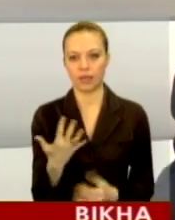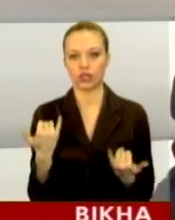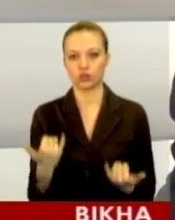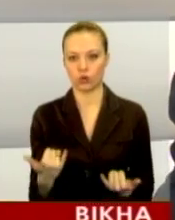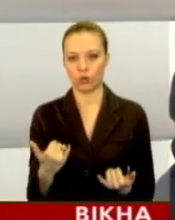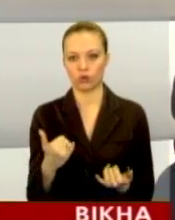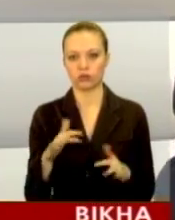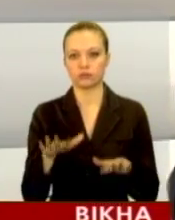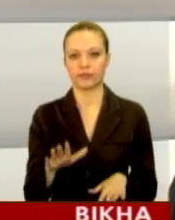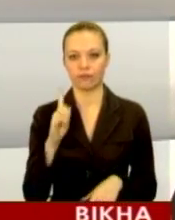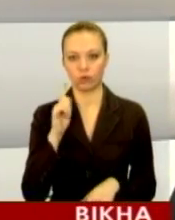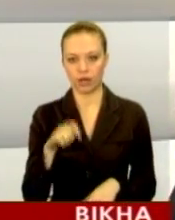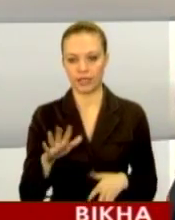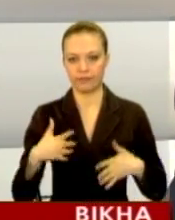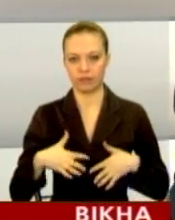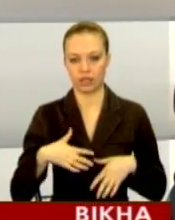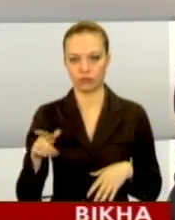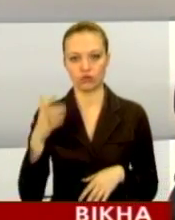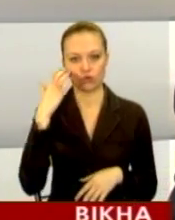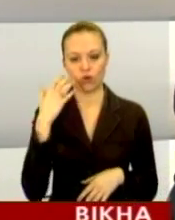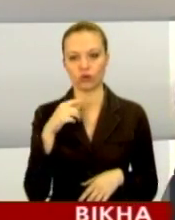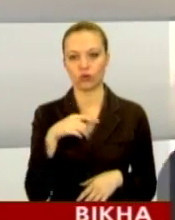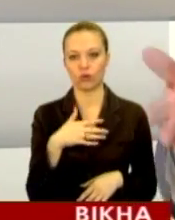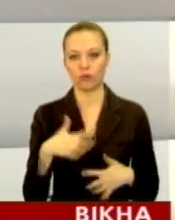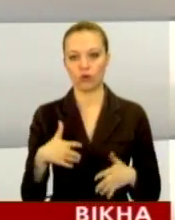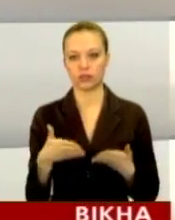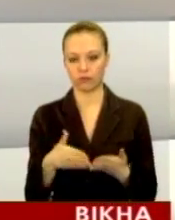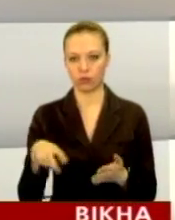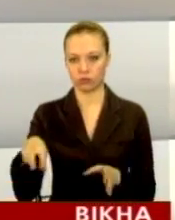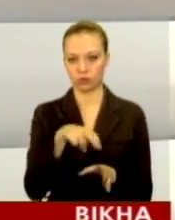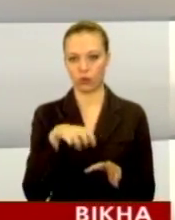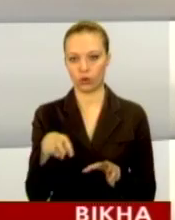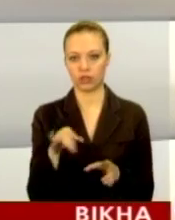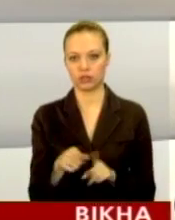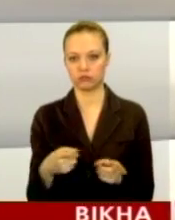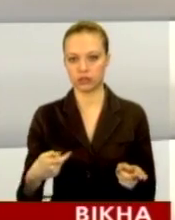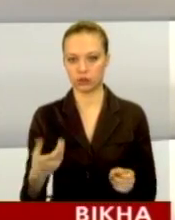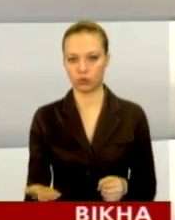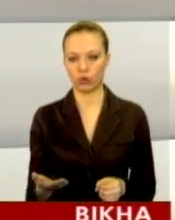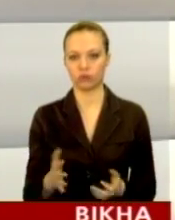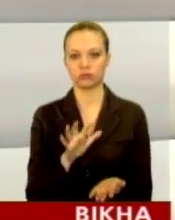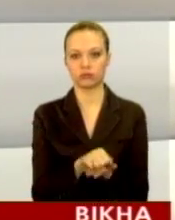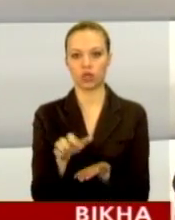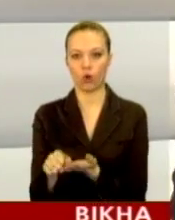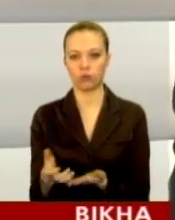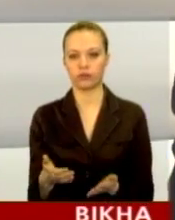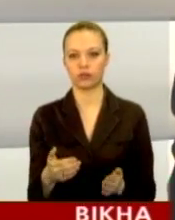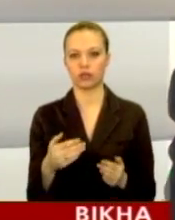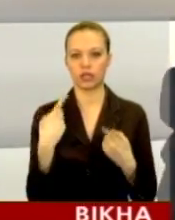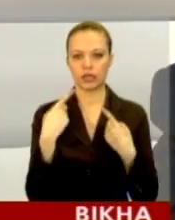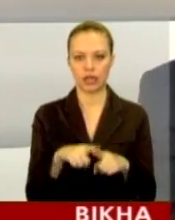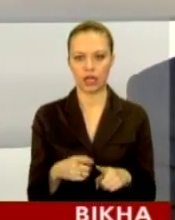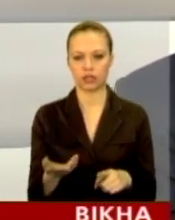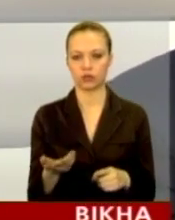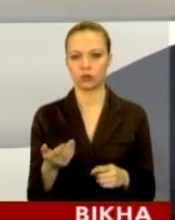сьогодні дислокуються в Україні, в Криму, Чорноморський флот, ходити зі зброєю, захоплювати зброю